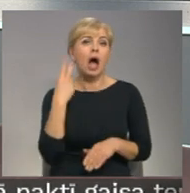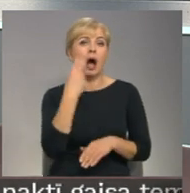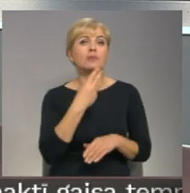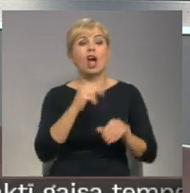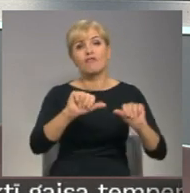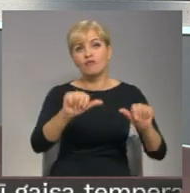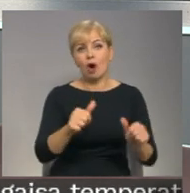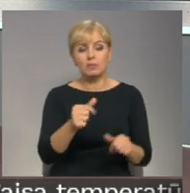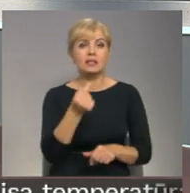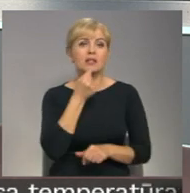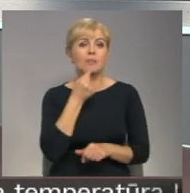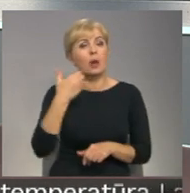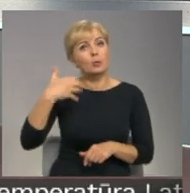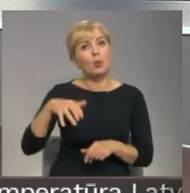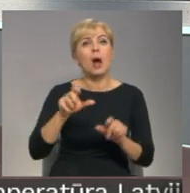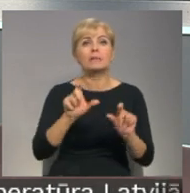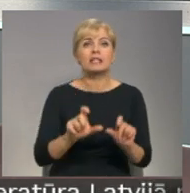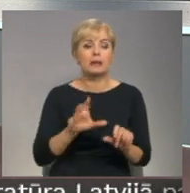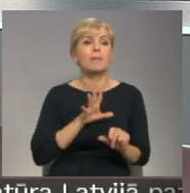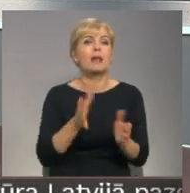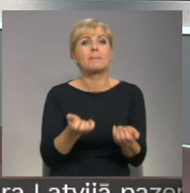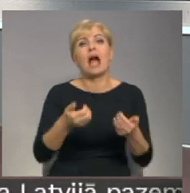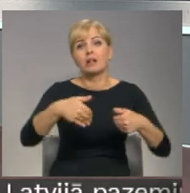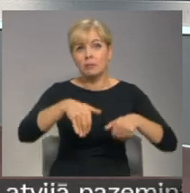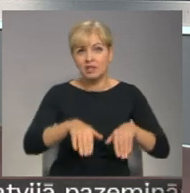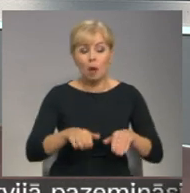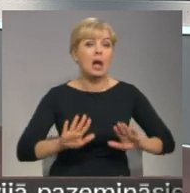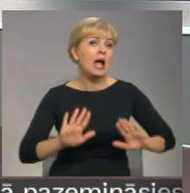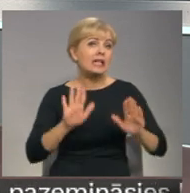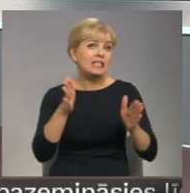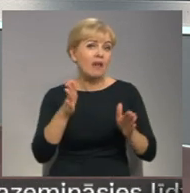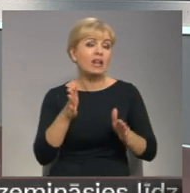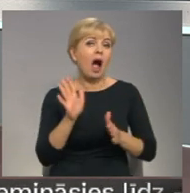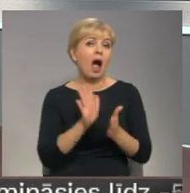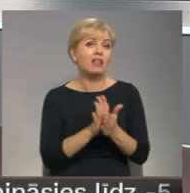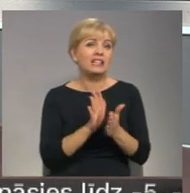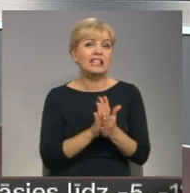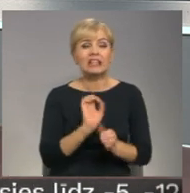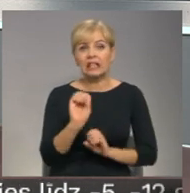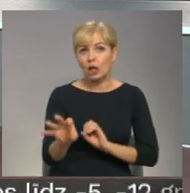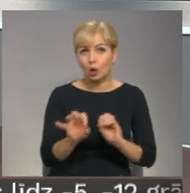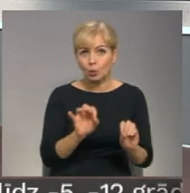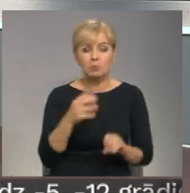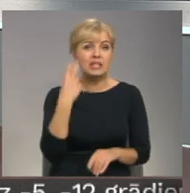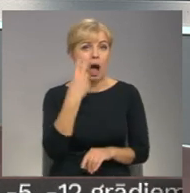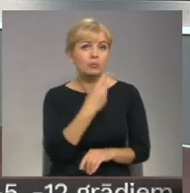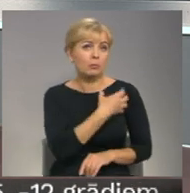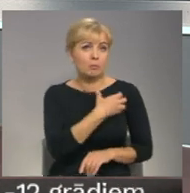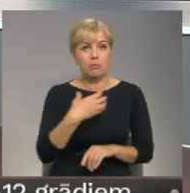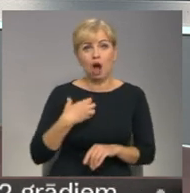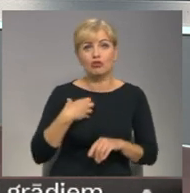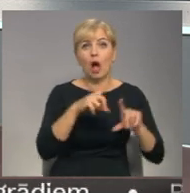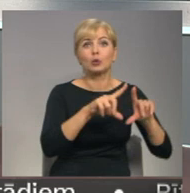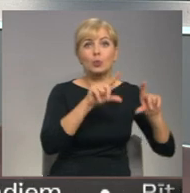fórumu. Septembrī domas sēdē gan tiek pieņemts lēmums, ka izdevīgāk atkritums apsaimnieku pašvaldības uzņēmumam, taču pagājušā